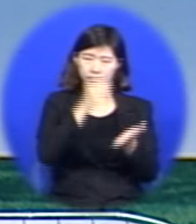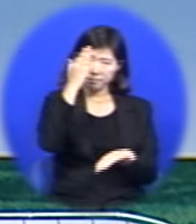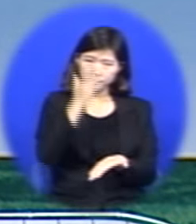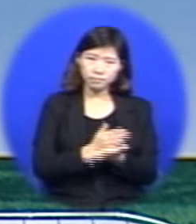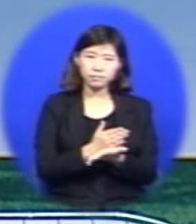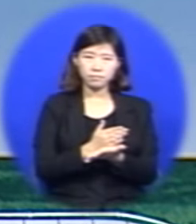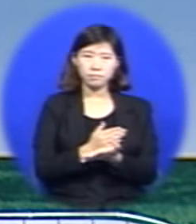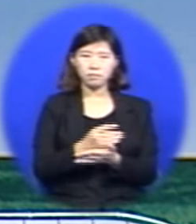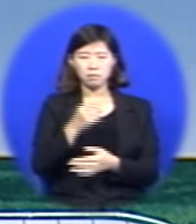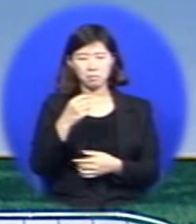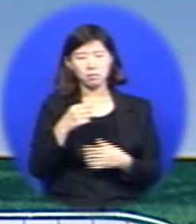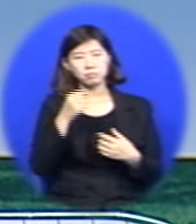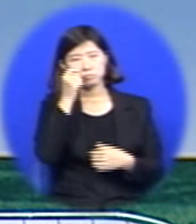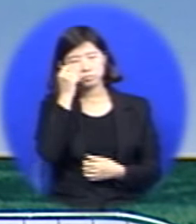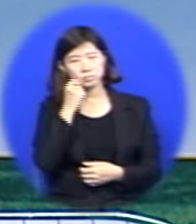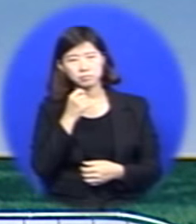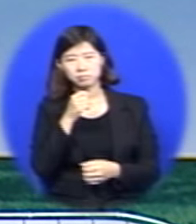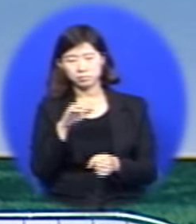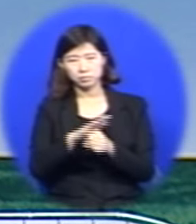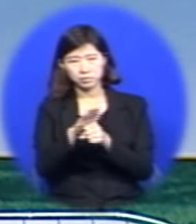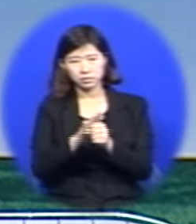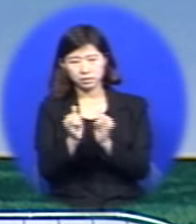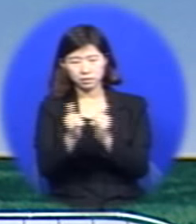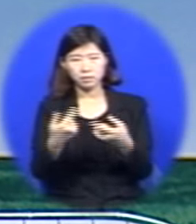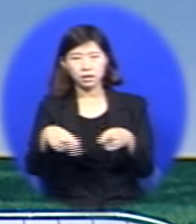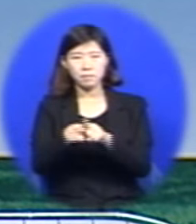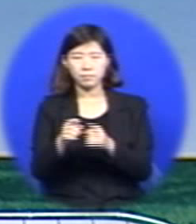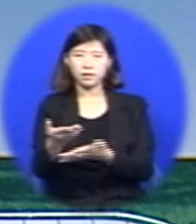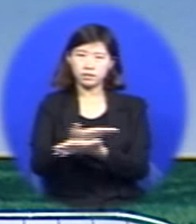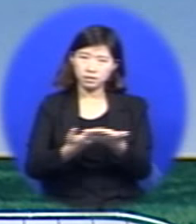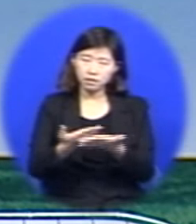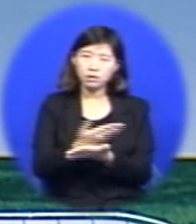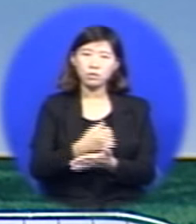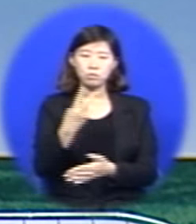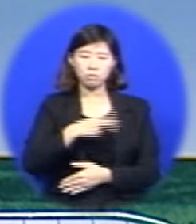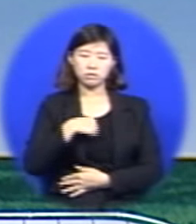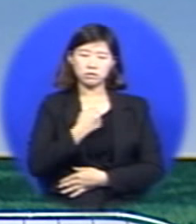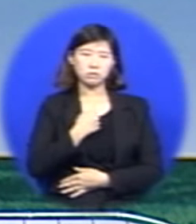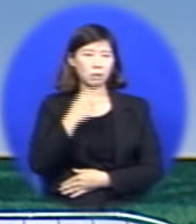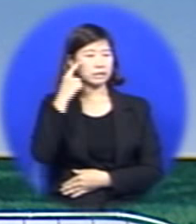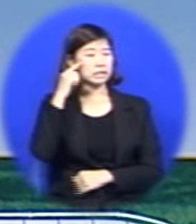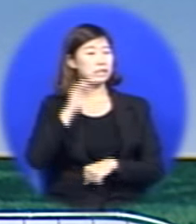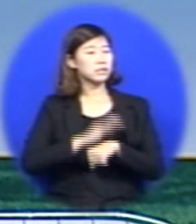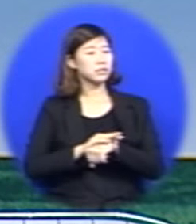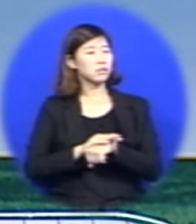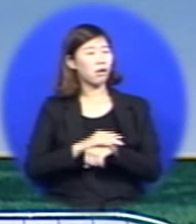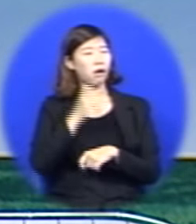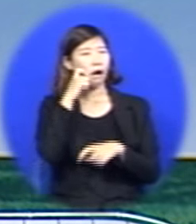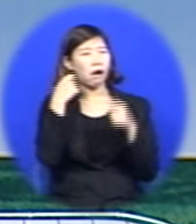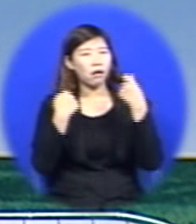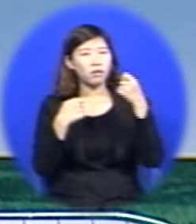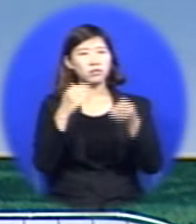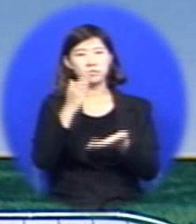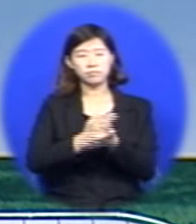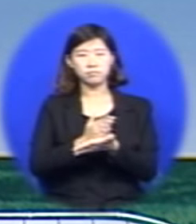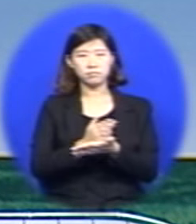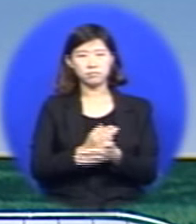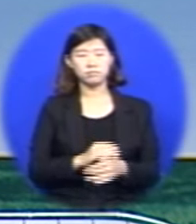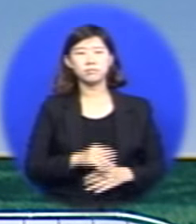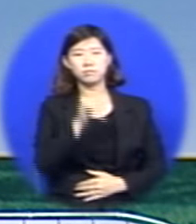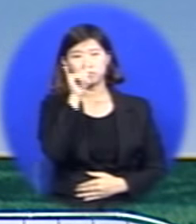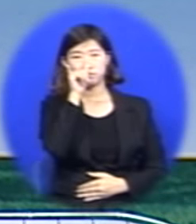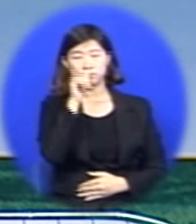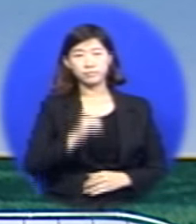사람들과 함께 사귀고 스스로 지혜가 있는 채 하지 마십시오. 우리는 이렇게